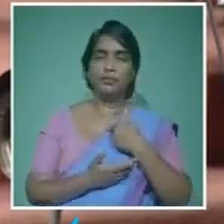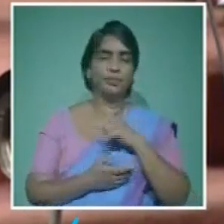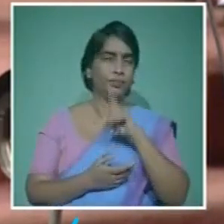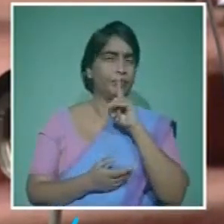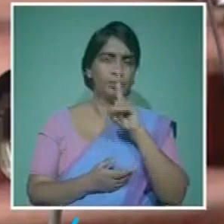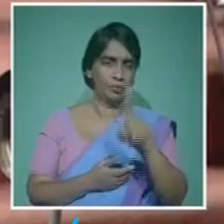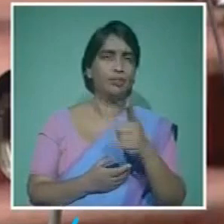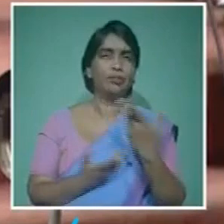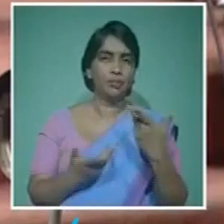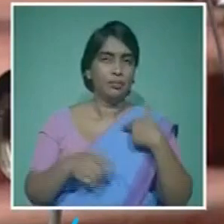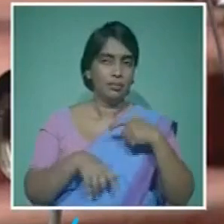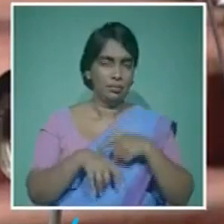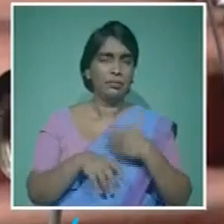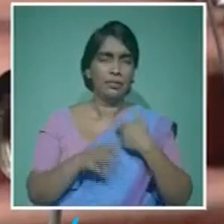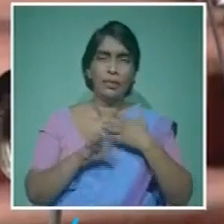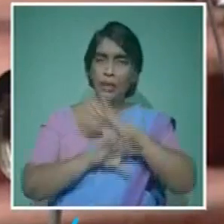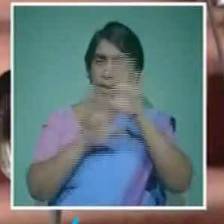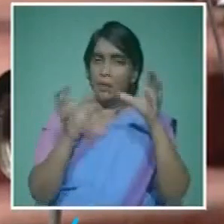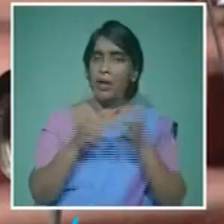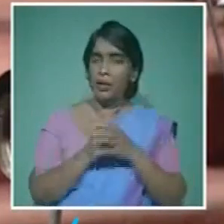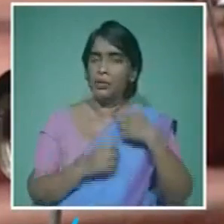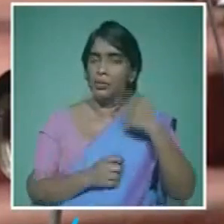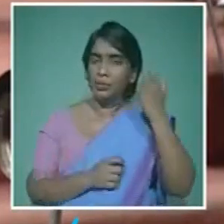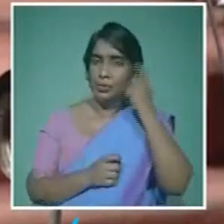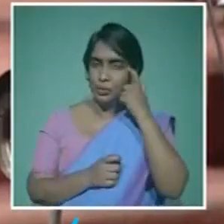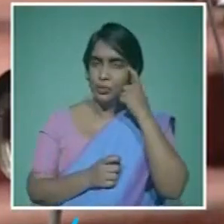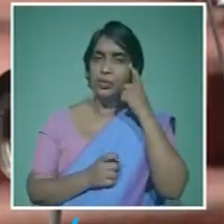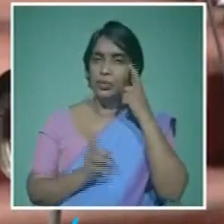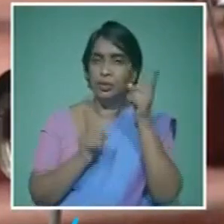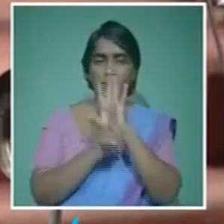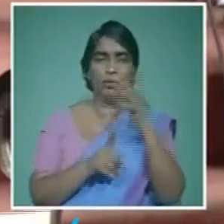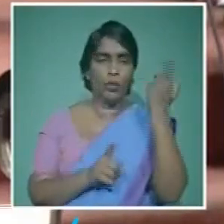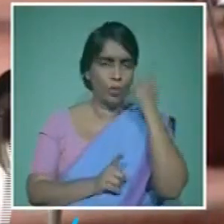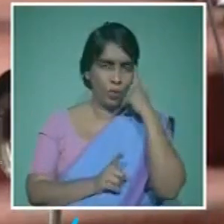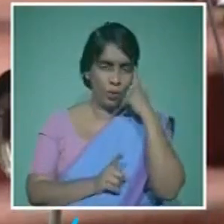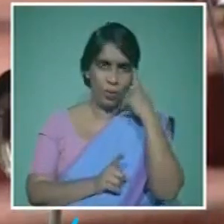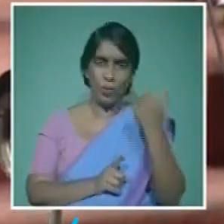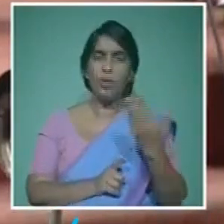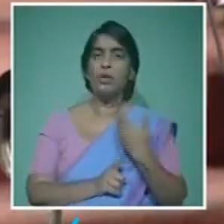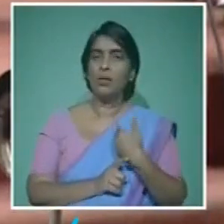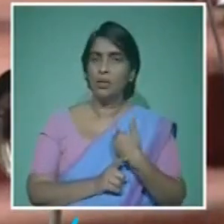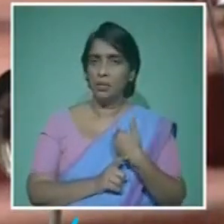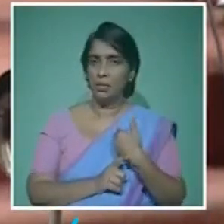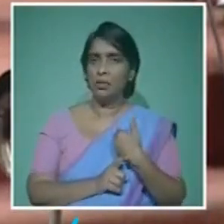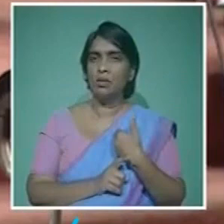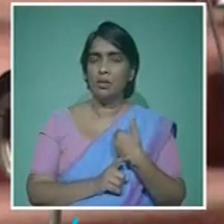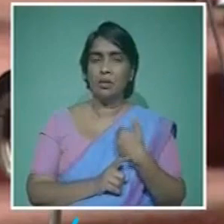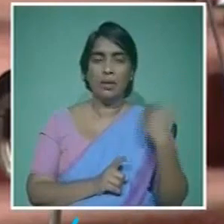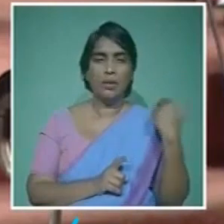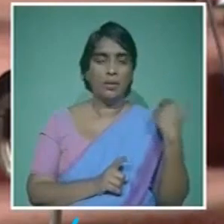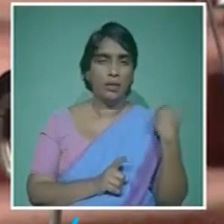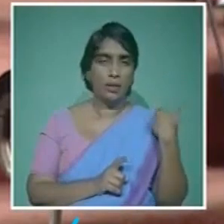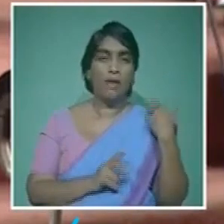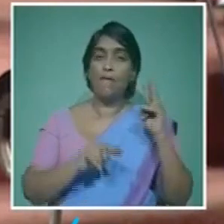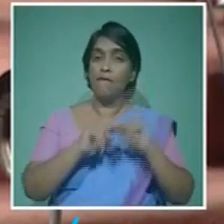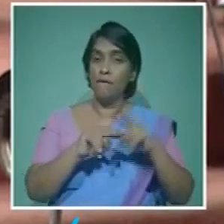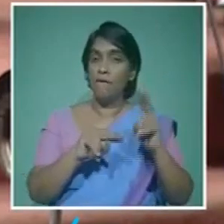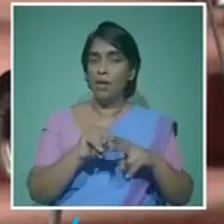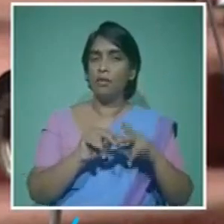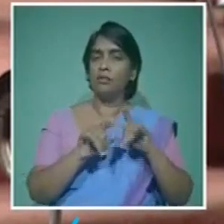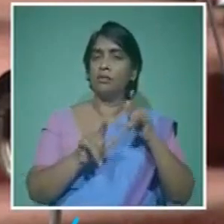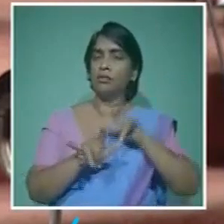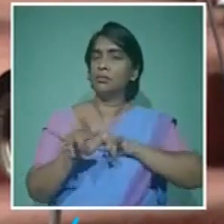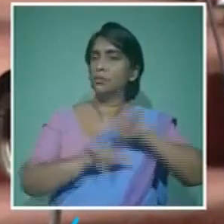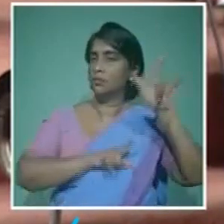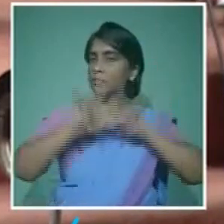நாங்கள் அறிந்த விடயங்கள், நேரடியாக அறிந்த விடயங்கள். எனக்கு தெரிந்த நண்பர்கள் சிலரே சென்றிருக்கின்றார்கள். இந்த நாட்டிலே வாழ முடியாது என்ற